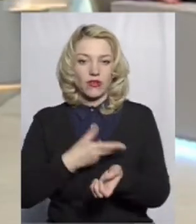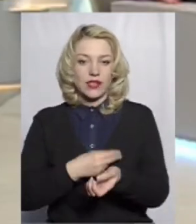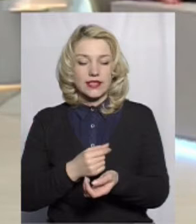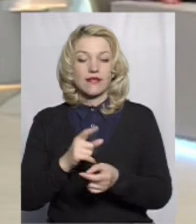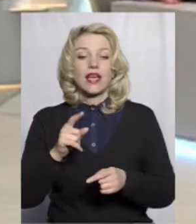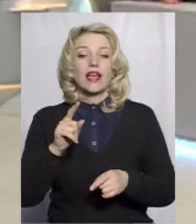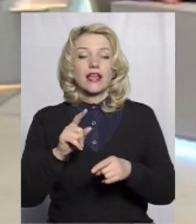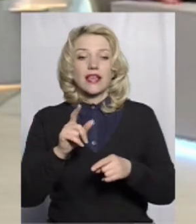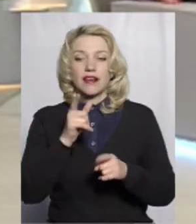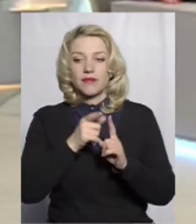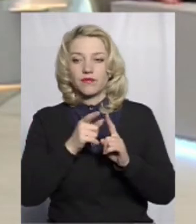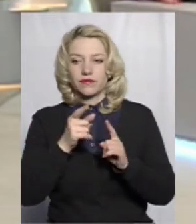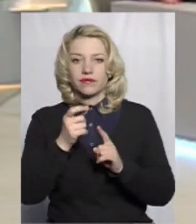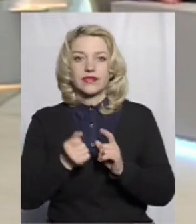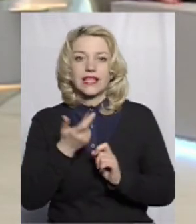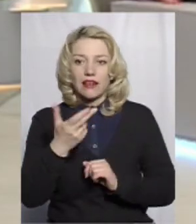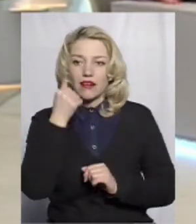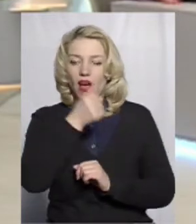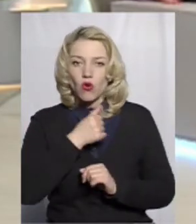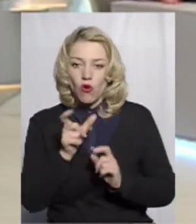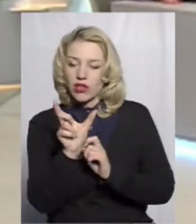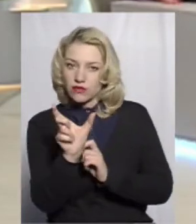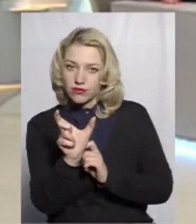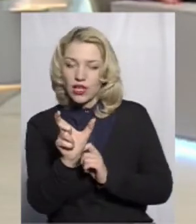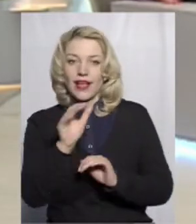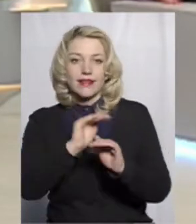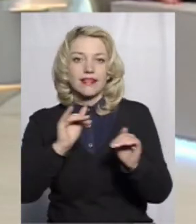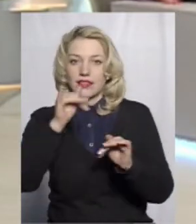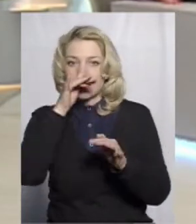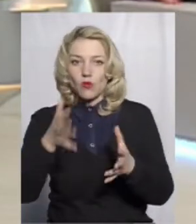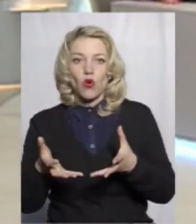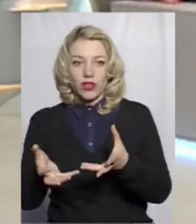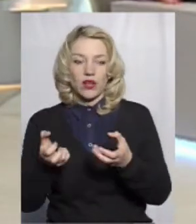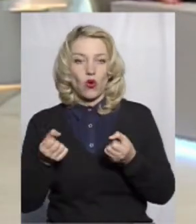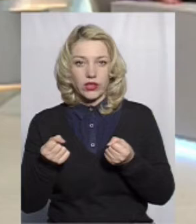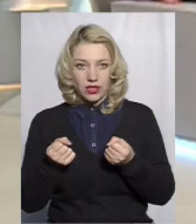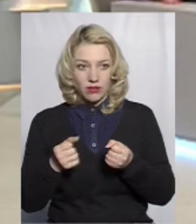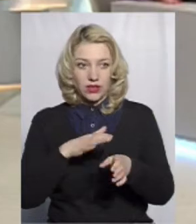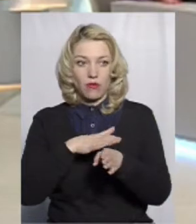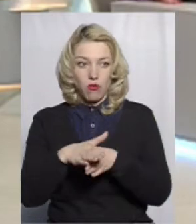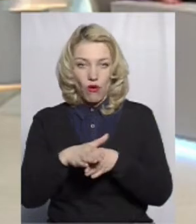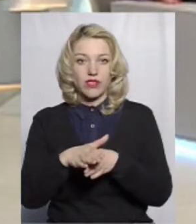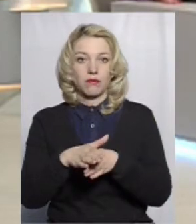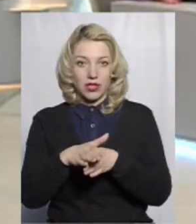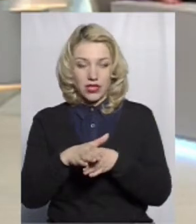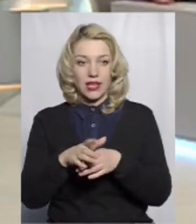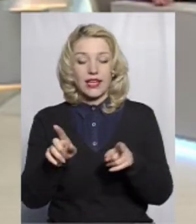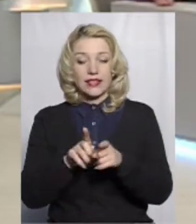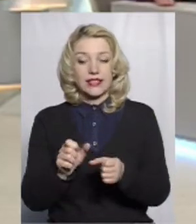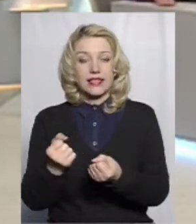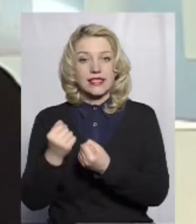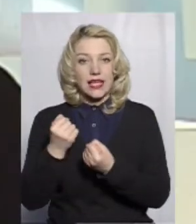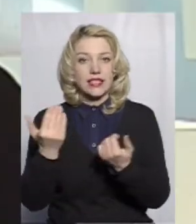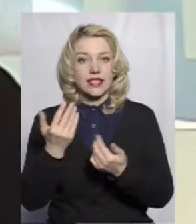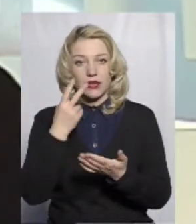період часу, декілька років поспіль, діти не змогли отримати в повній мірі такий захист, який